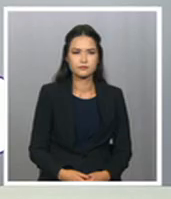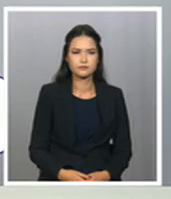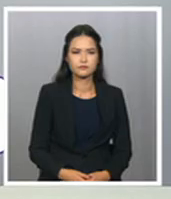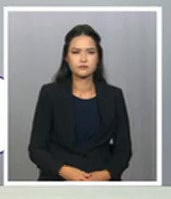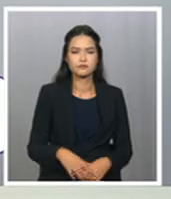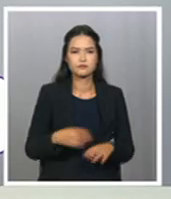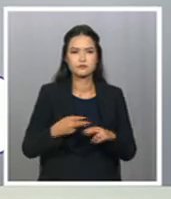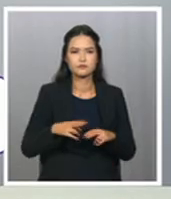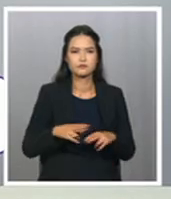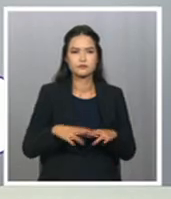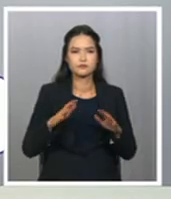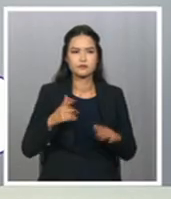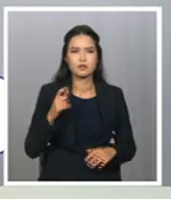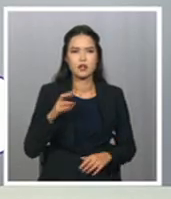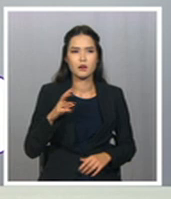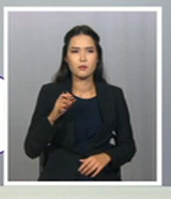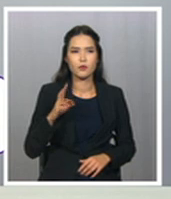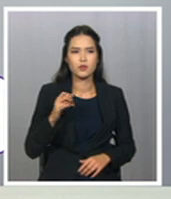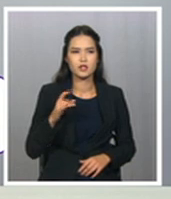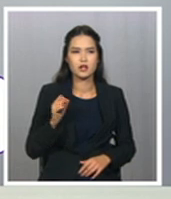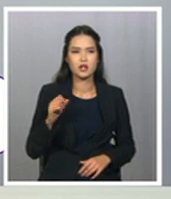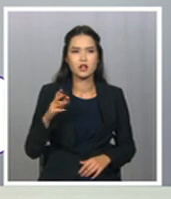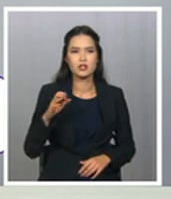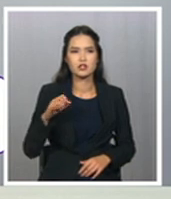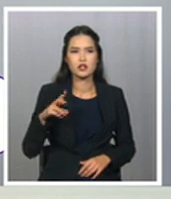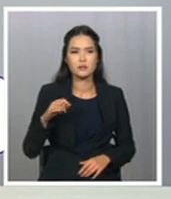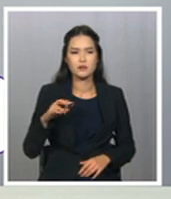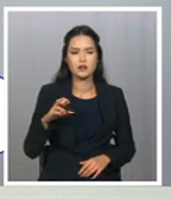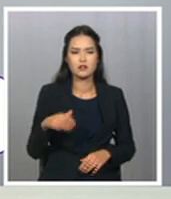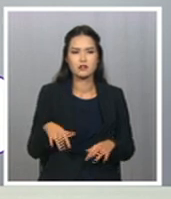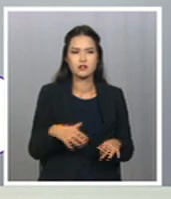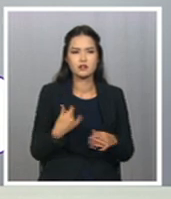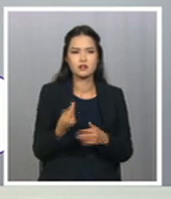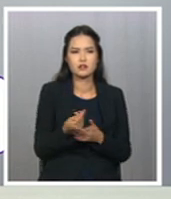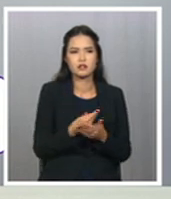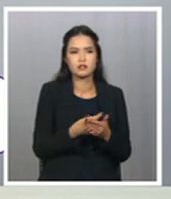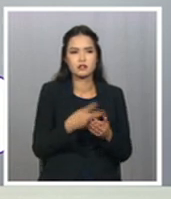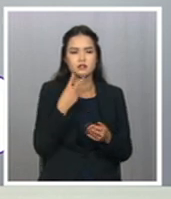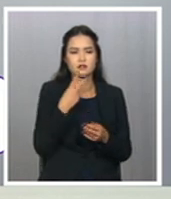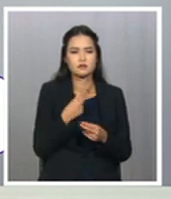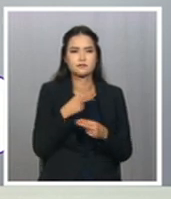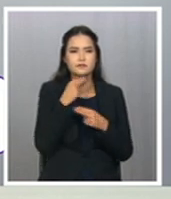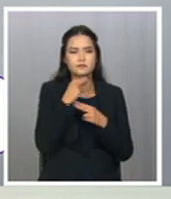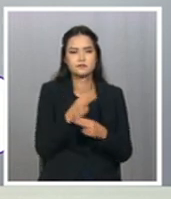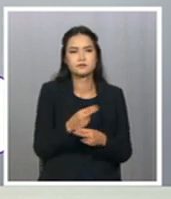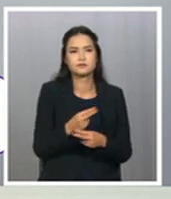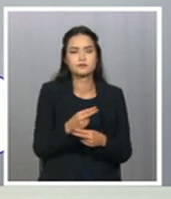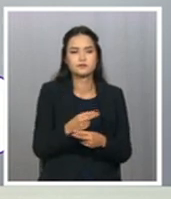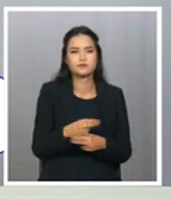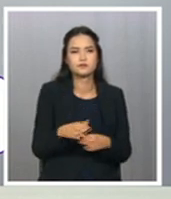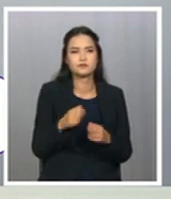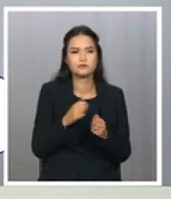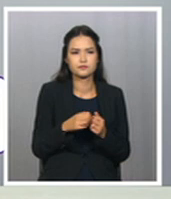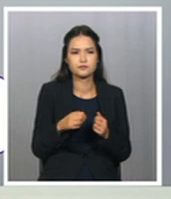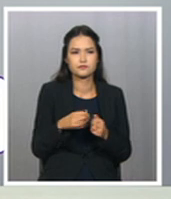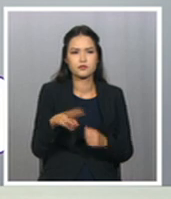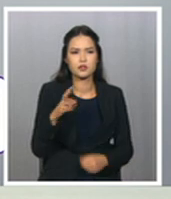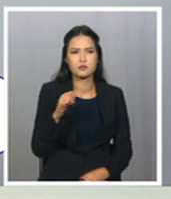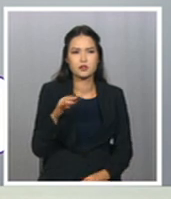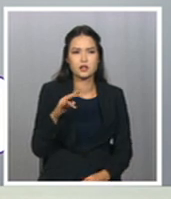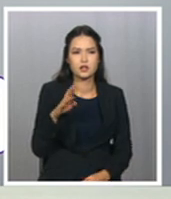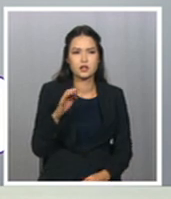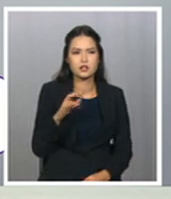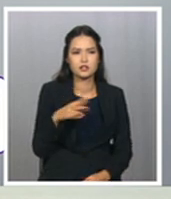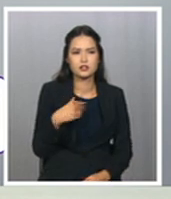Енді гармоникалық тербелістің графиктеріне назар аударайық. Бұл жағдайда бізде көрсетілгеніміздей математикалық маятник тербеліс көрсетілген